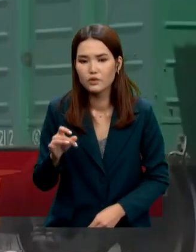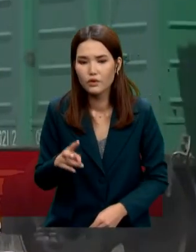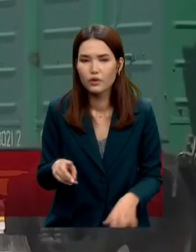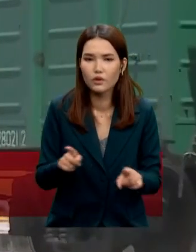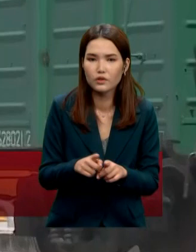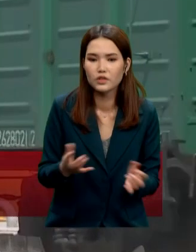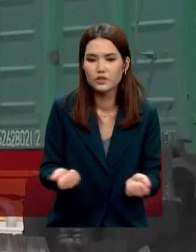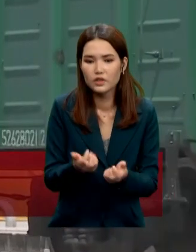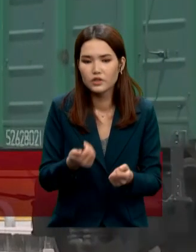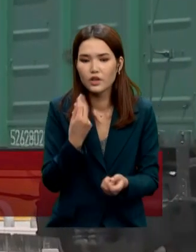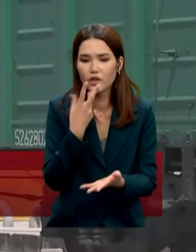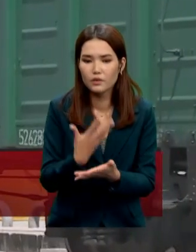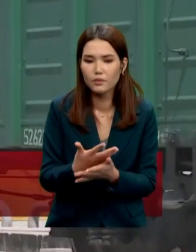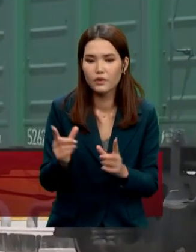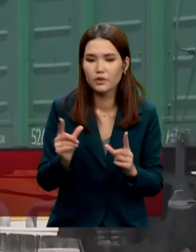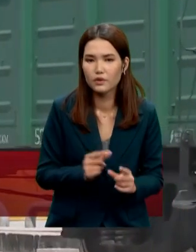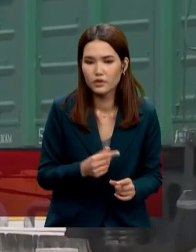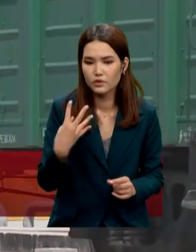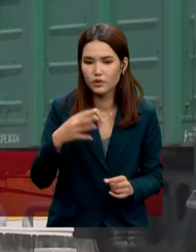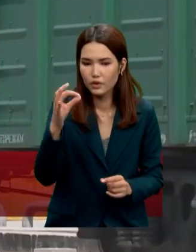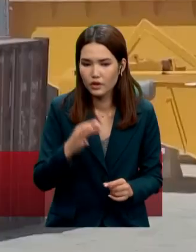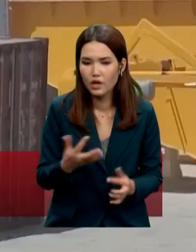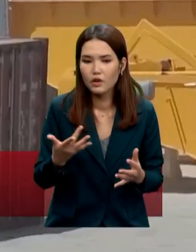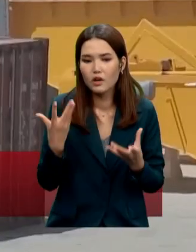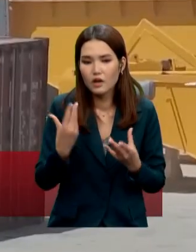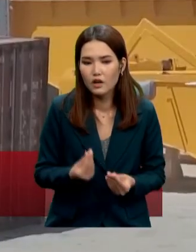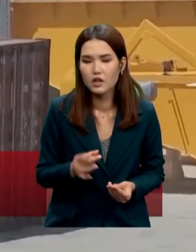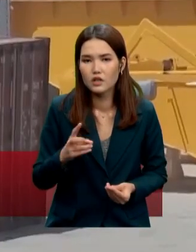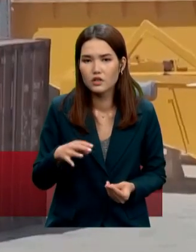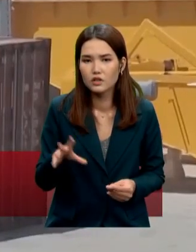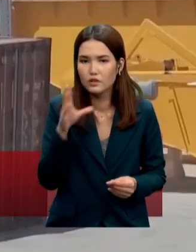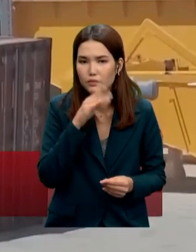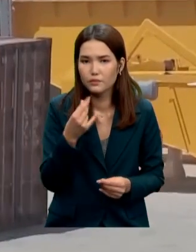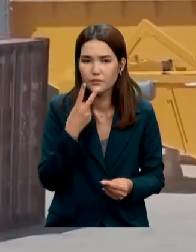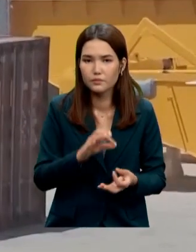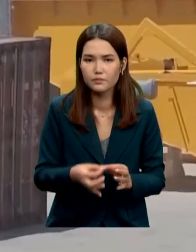и зерна, до 40%. Такая инициатива прозвучала еще в сентябре.